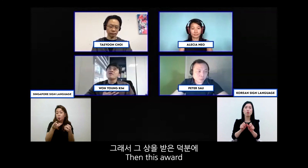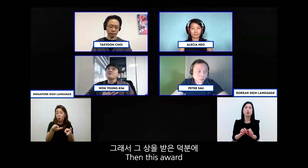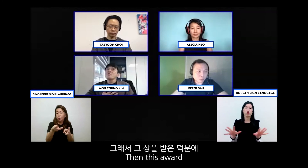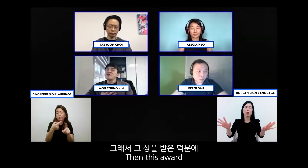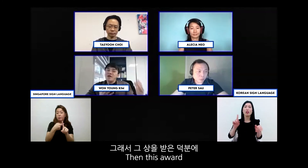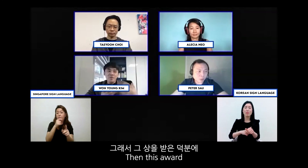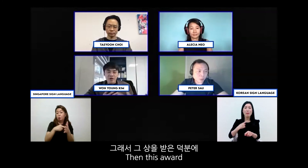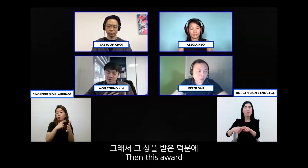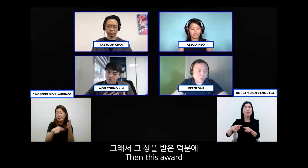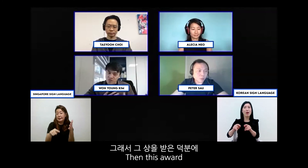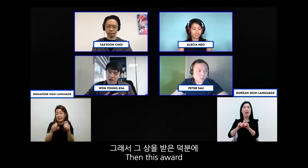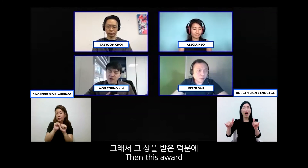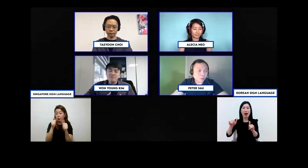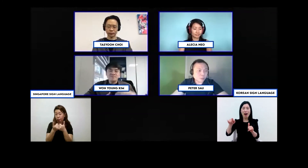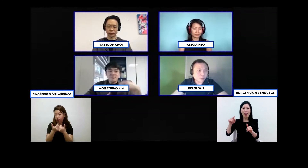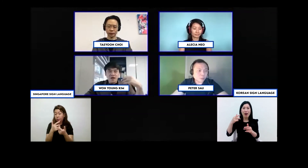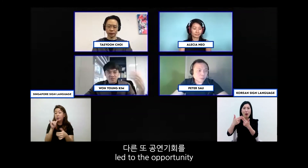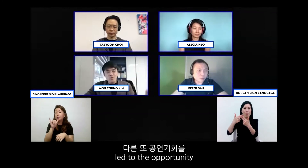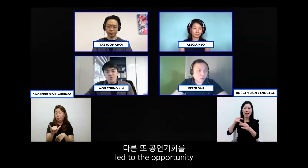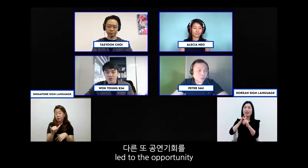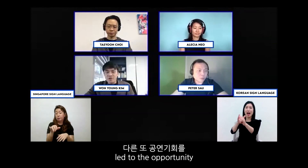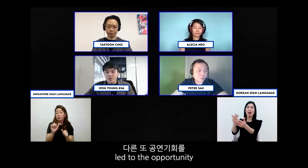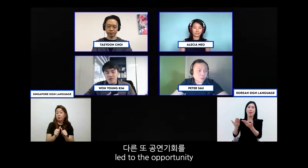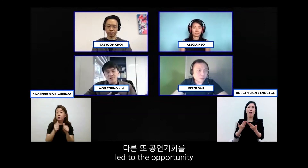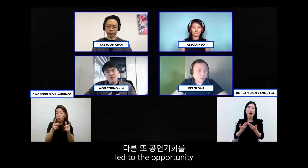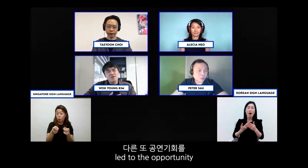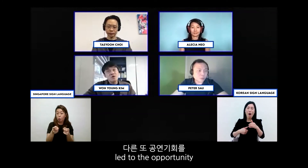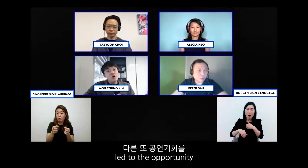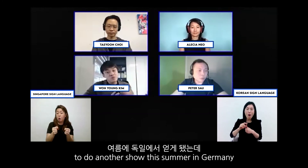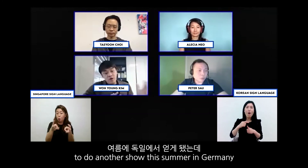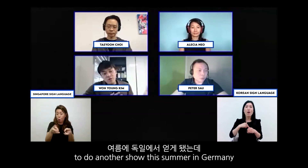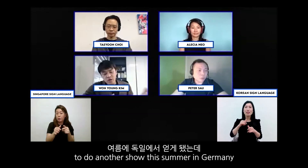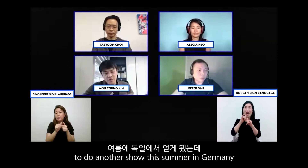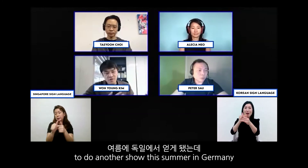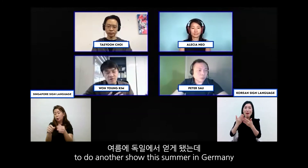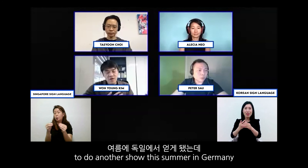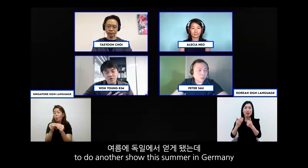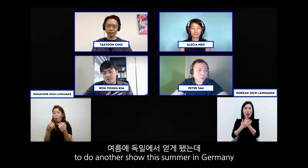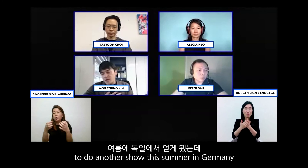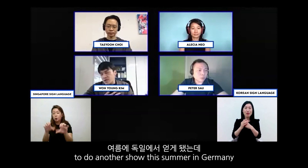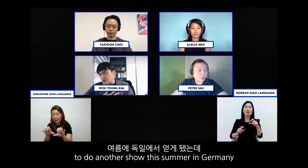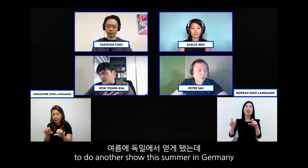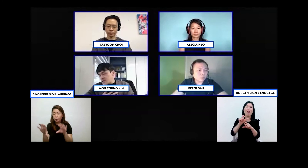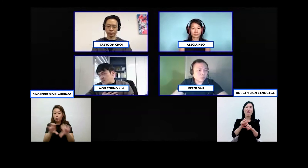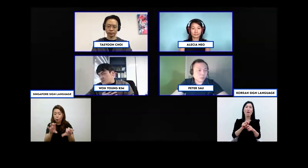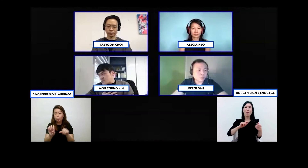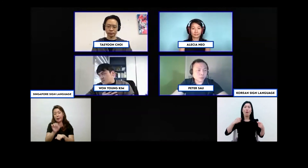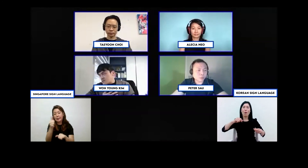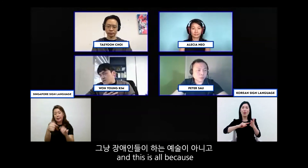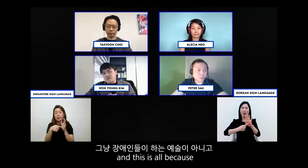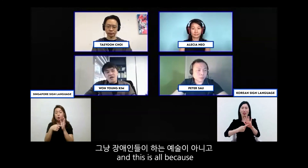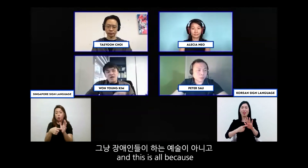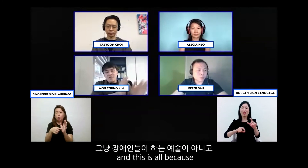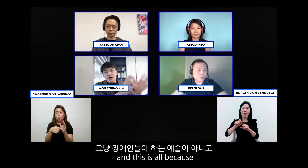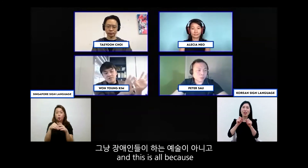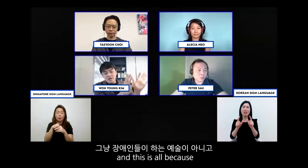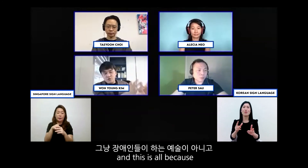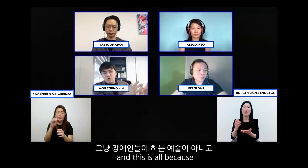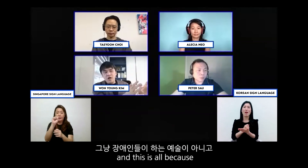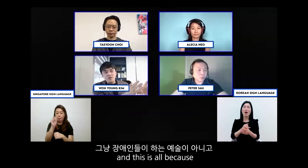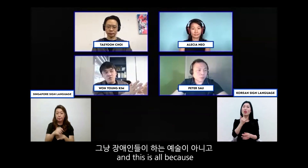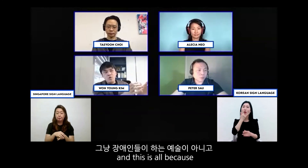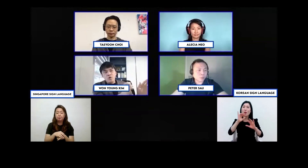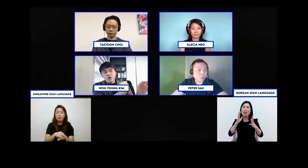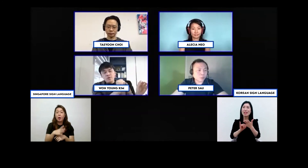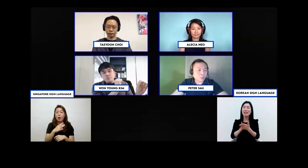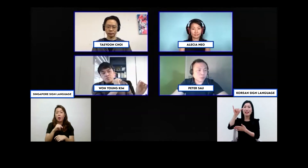그래서 또 그 상을 받은 덕분에 다른 또 공연 기회를 올 여름에 독일에서 얻게 됐는데 그냥 장애인들이 하는